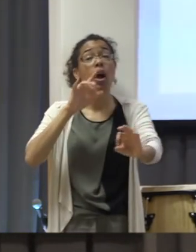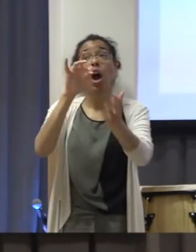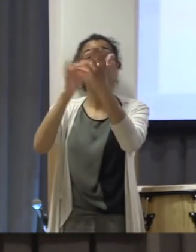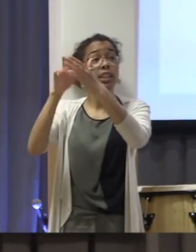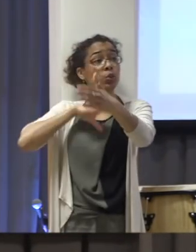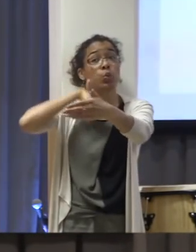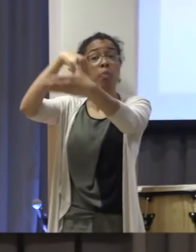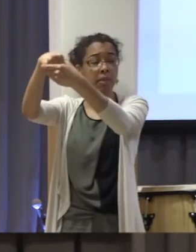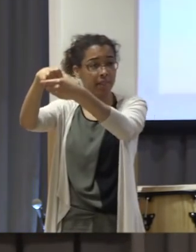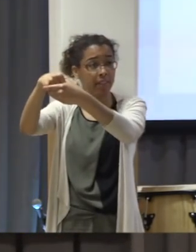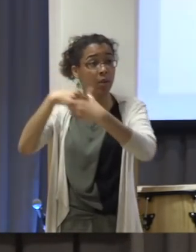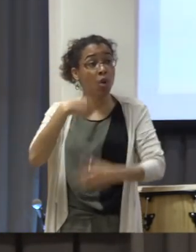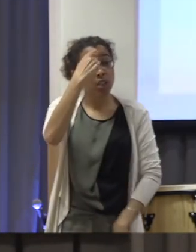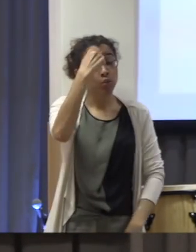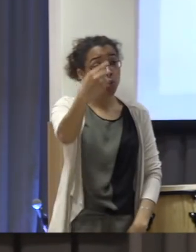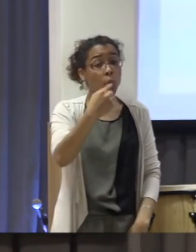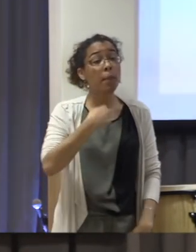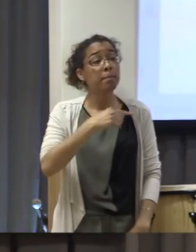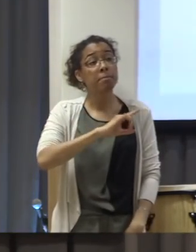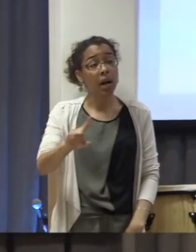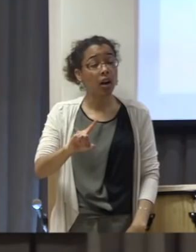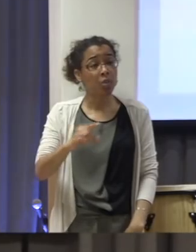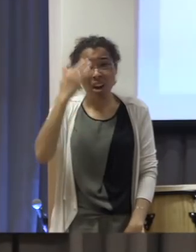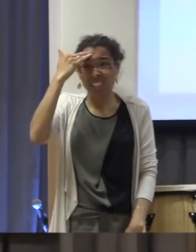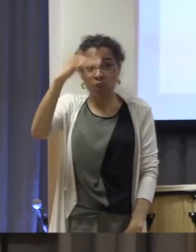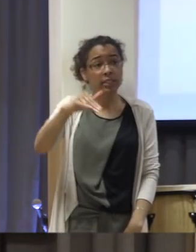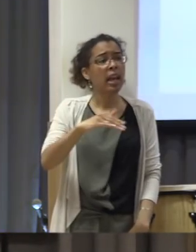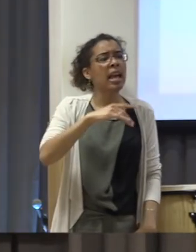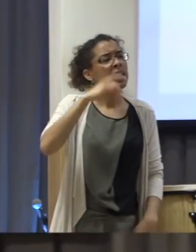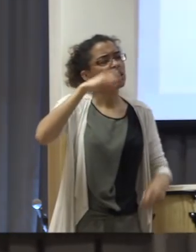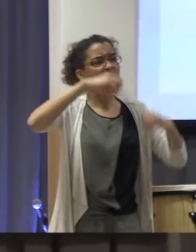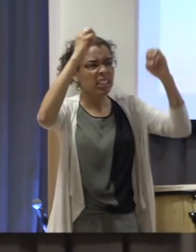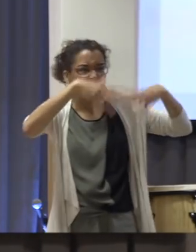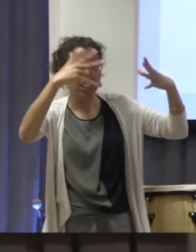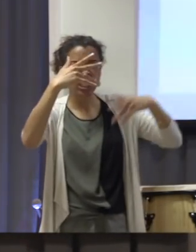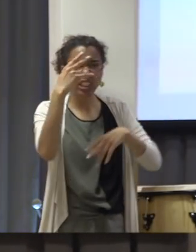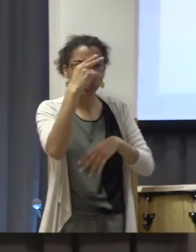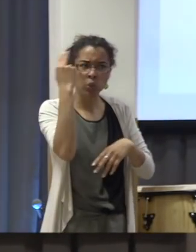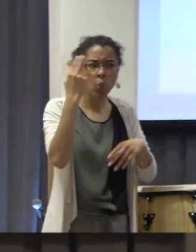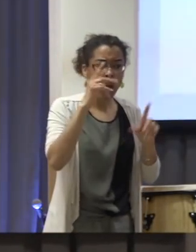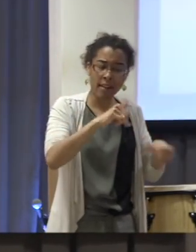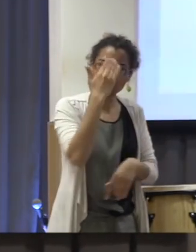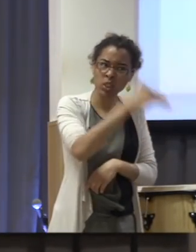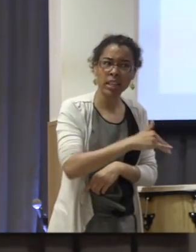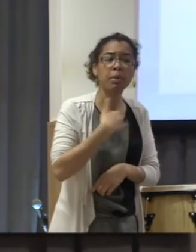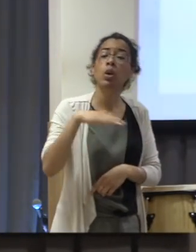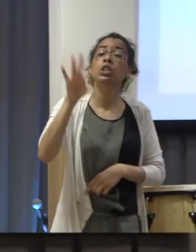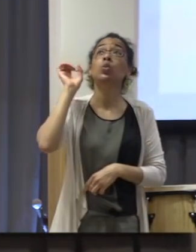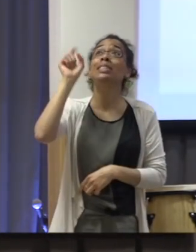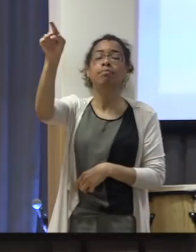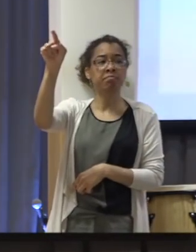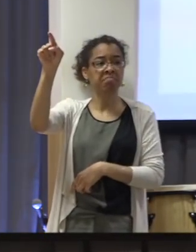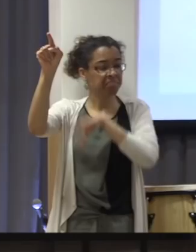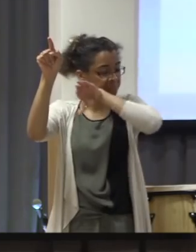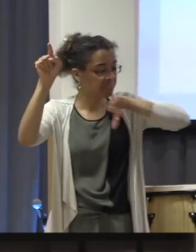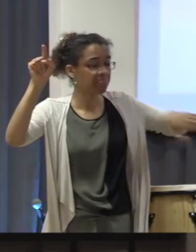Alléluia. Moi, je ne crois pas. Je sais que la sorcellerie existe, mais moi, je fais mon choix. J'ai choisi Jésus étant mon